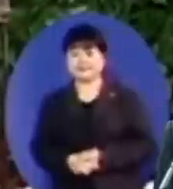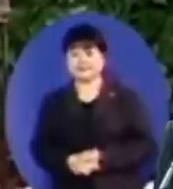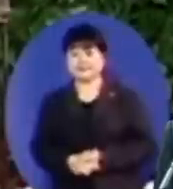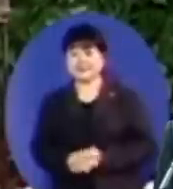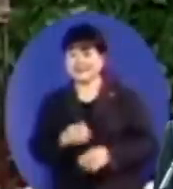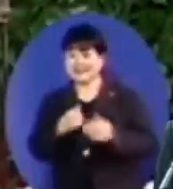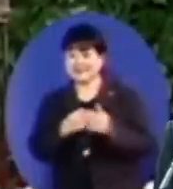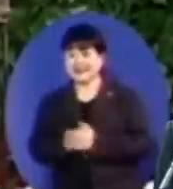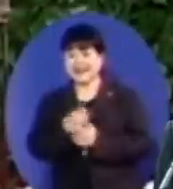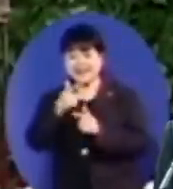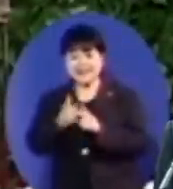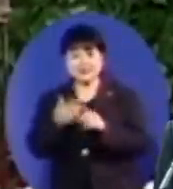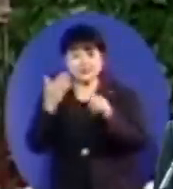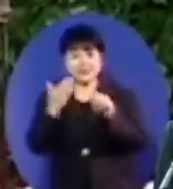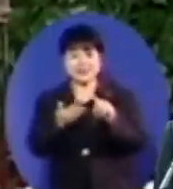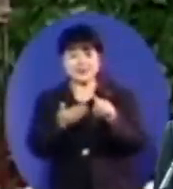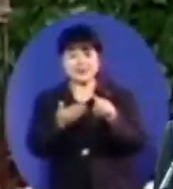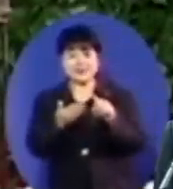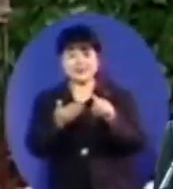그러므로 예수님이